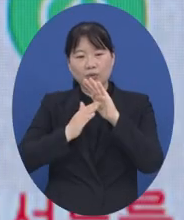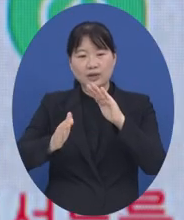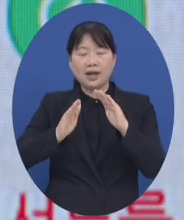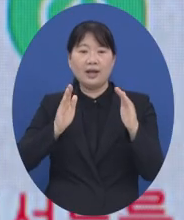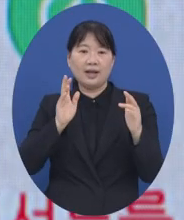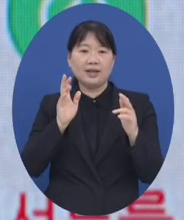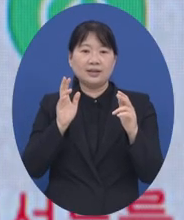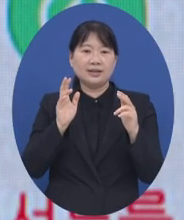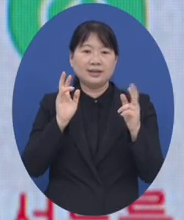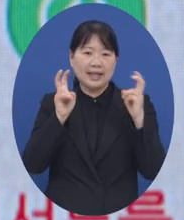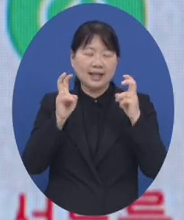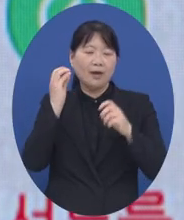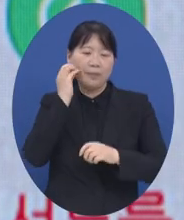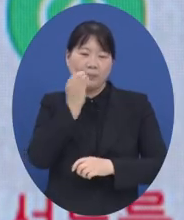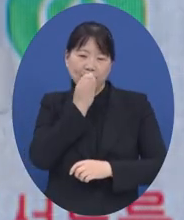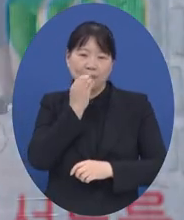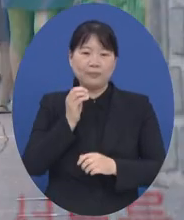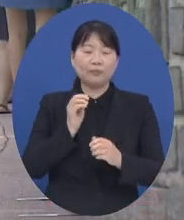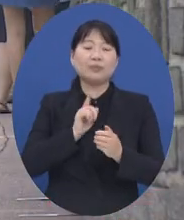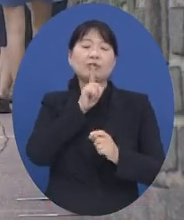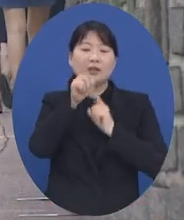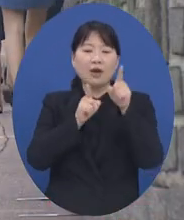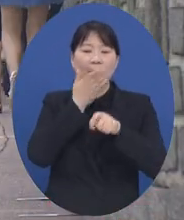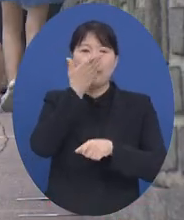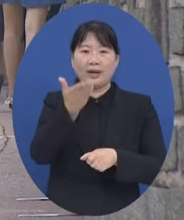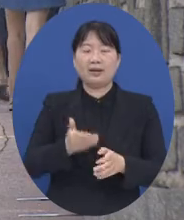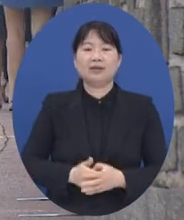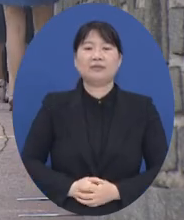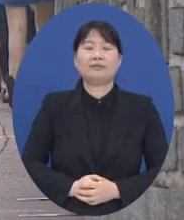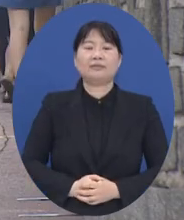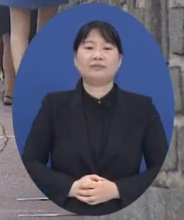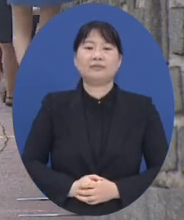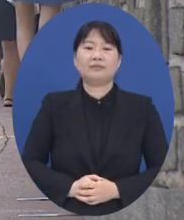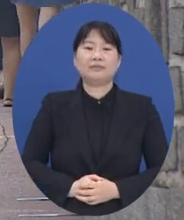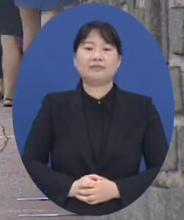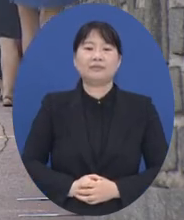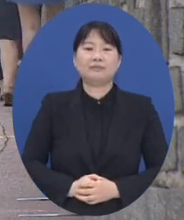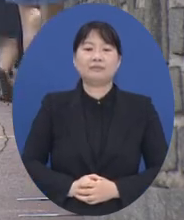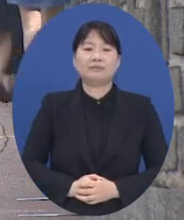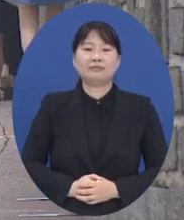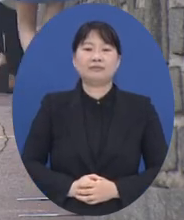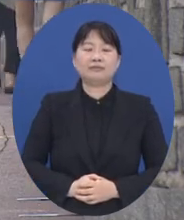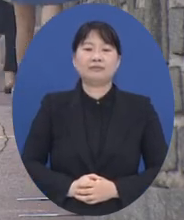폼 으로만 접수 가능합니다 경제지 키비 추지 합니다